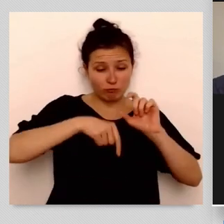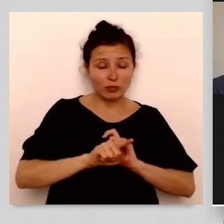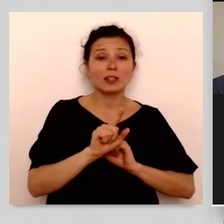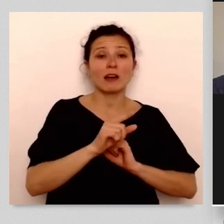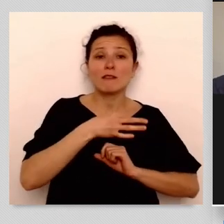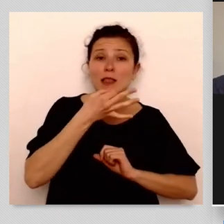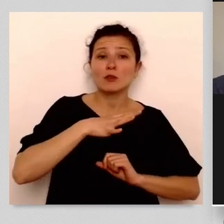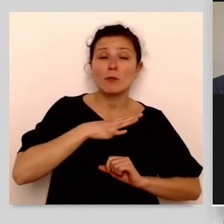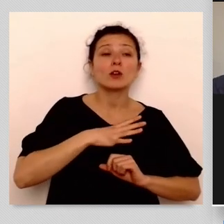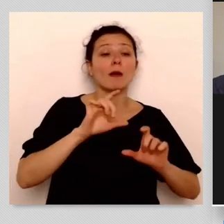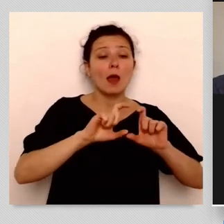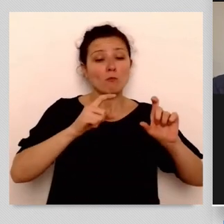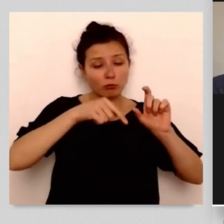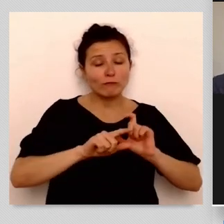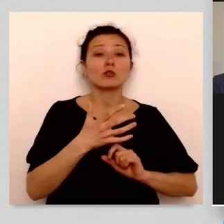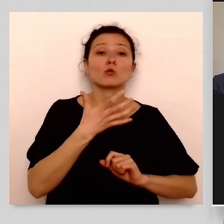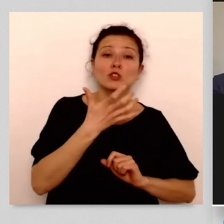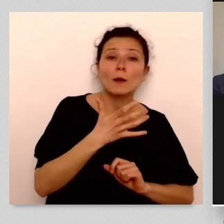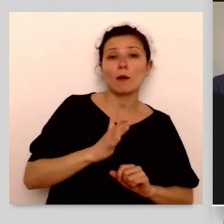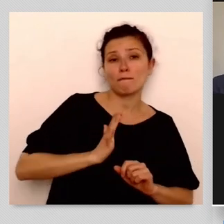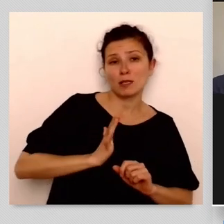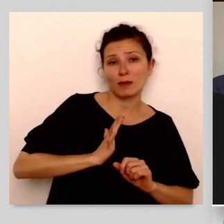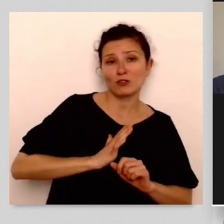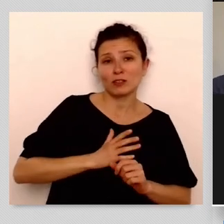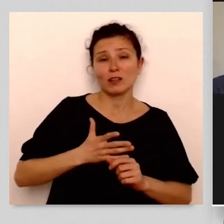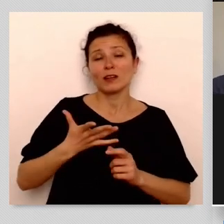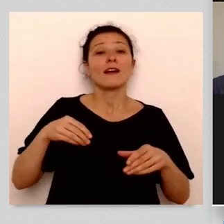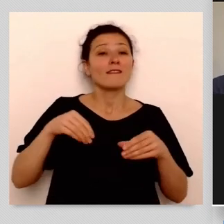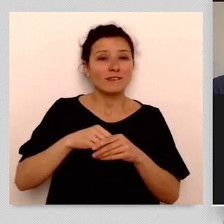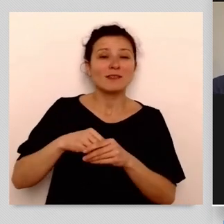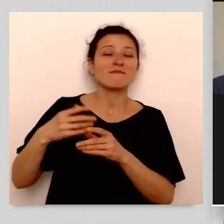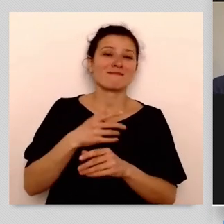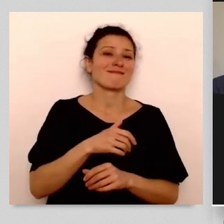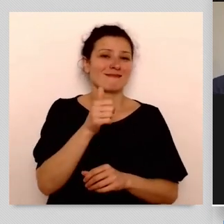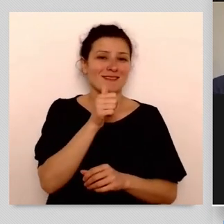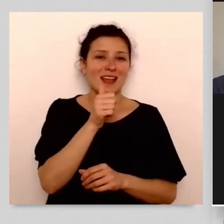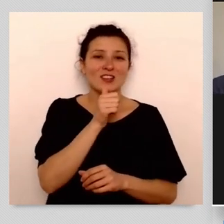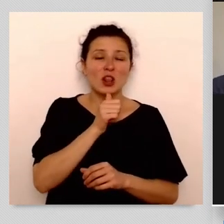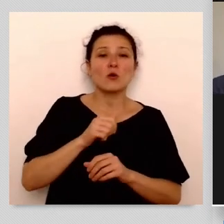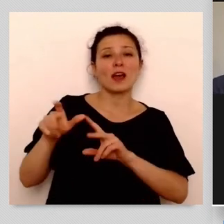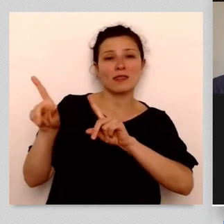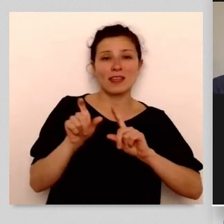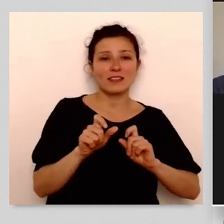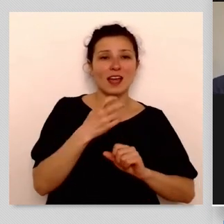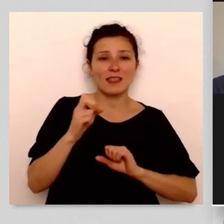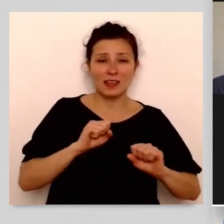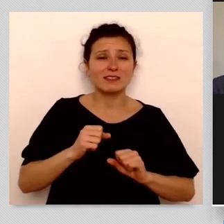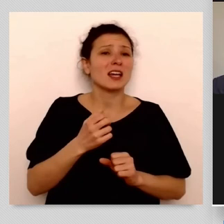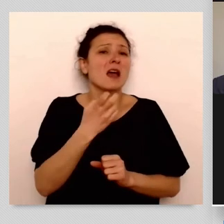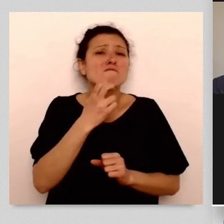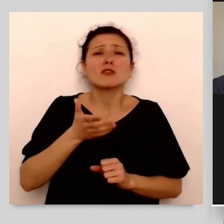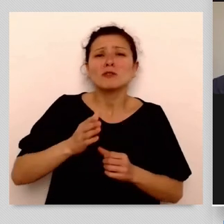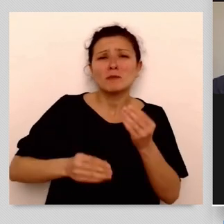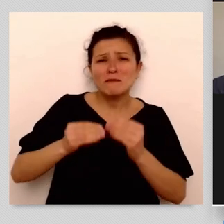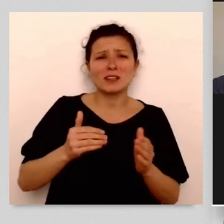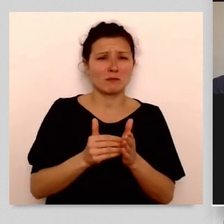one ciepłe i bezpieczne, zasilane czystą i tanią energią. Więc tego prądu będziemy potrzebować więcej. Mam nadzieję, że będziemy go także